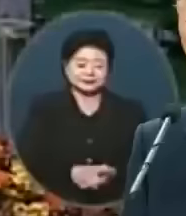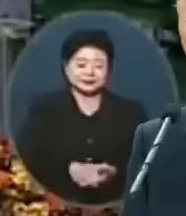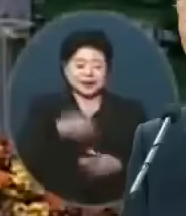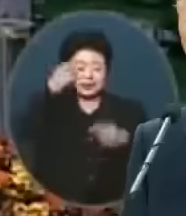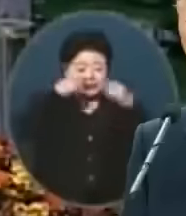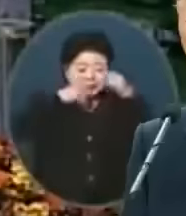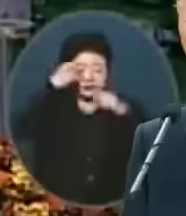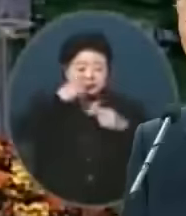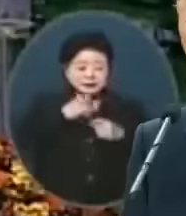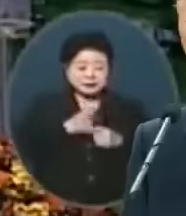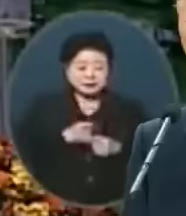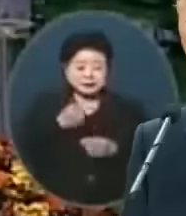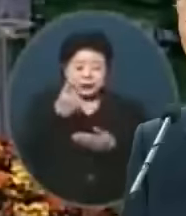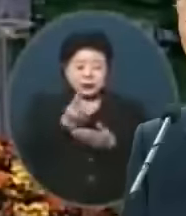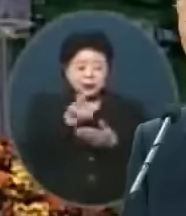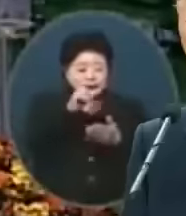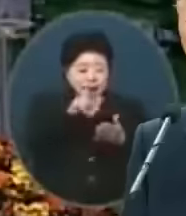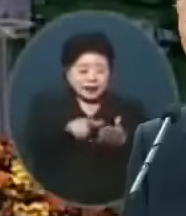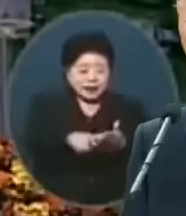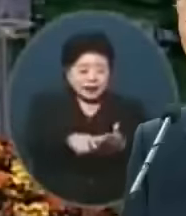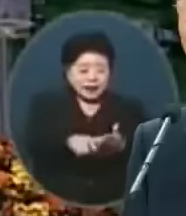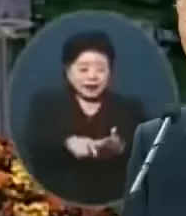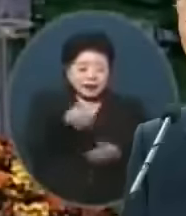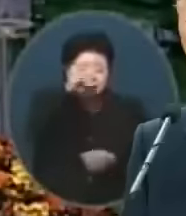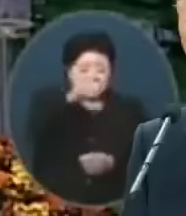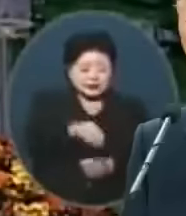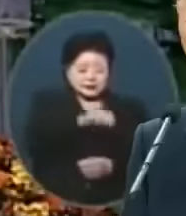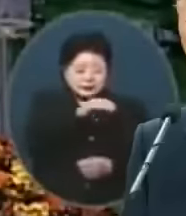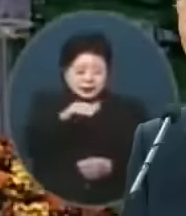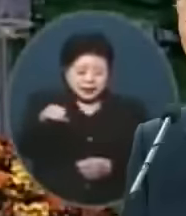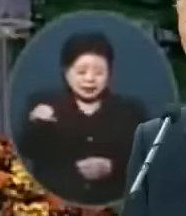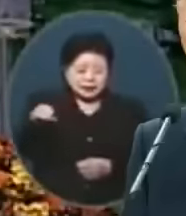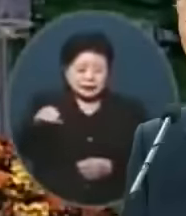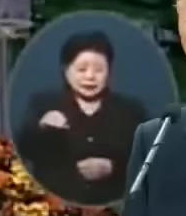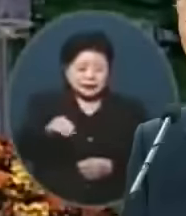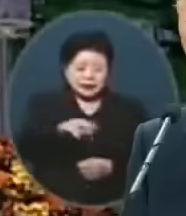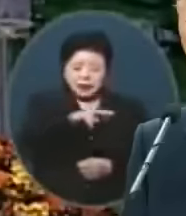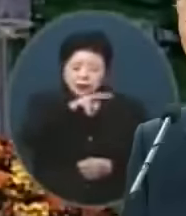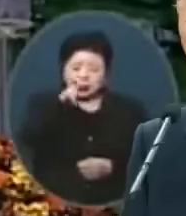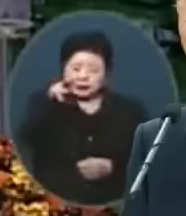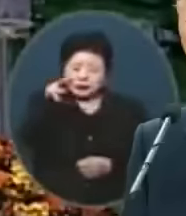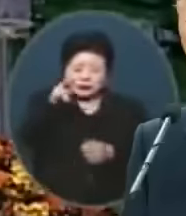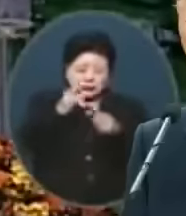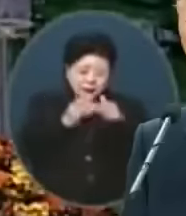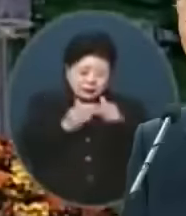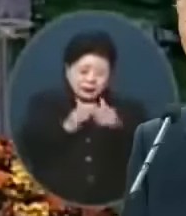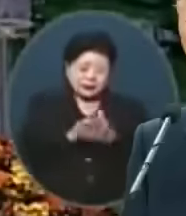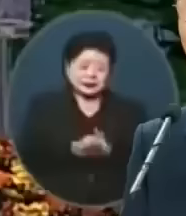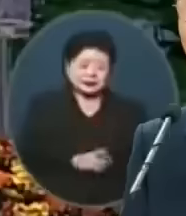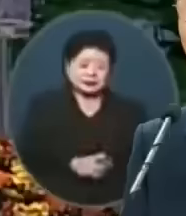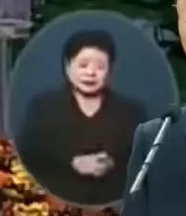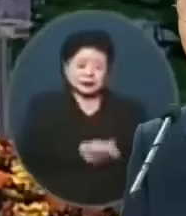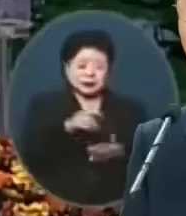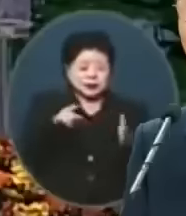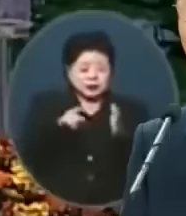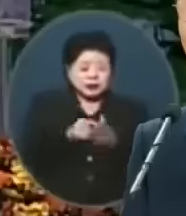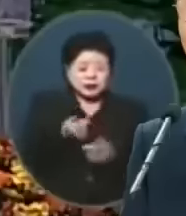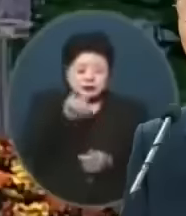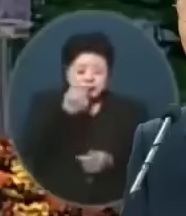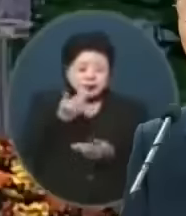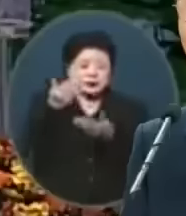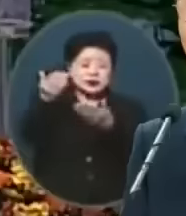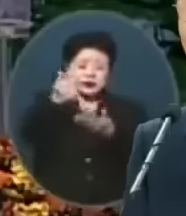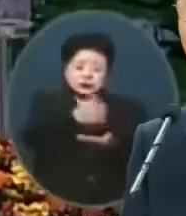슬픔이 밀려올 때 우리는 갈보리 십자가를 바라보십시다. 우리를 위해 생명을